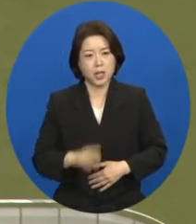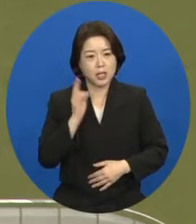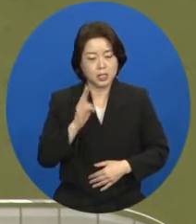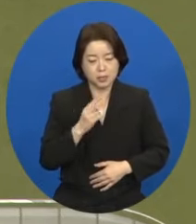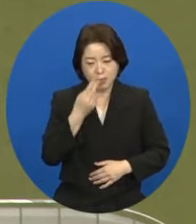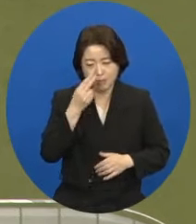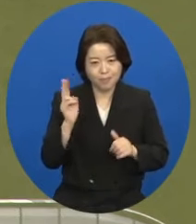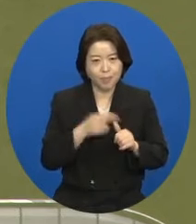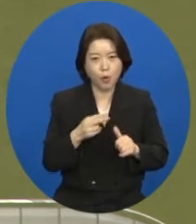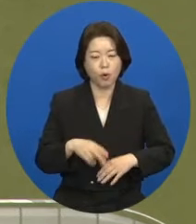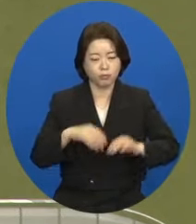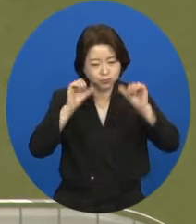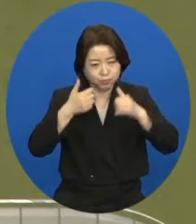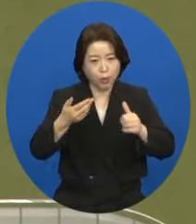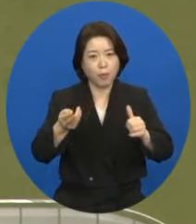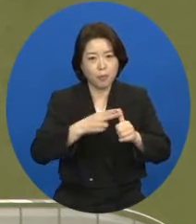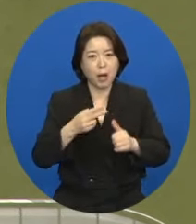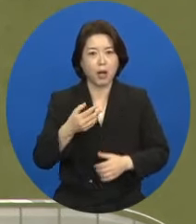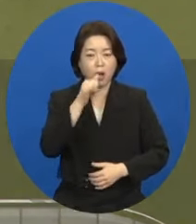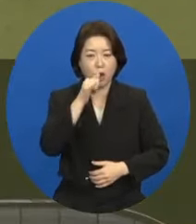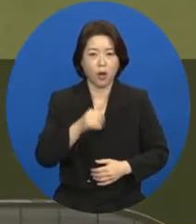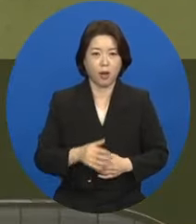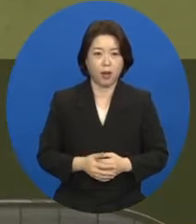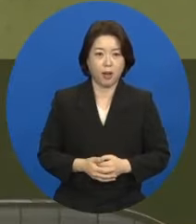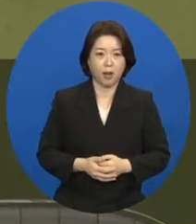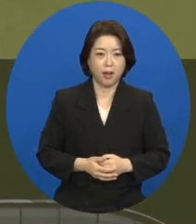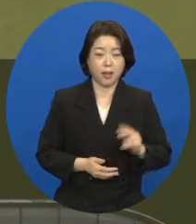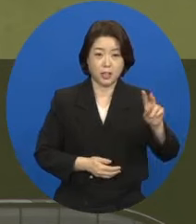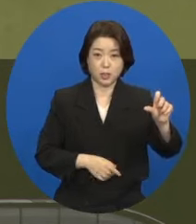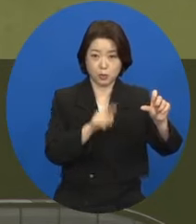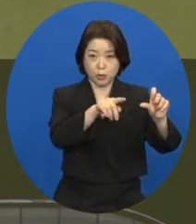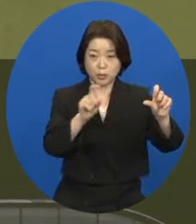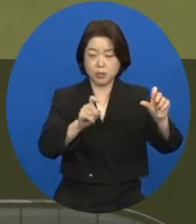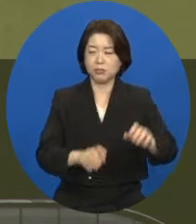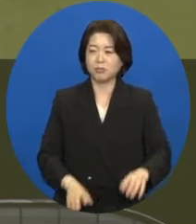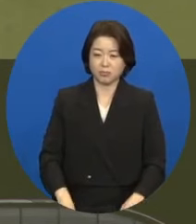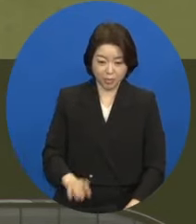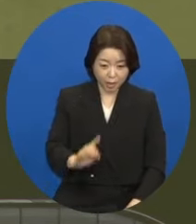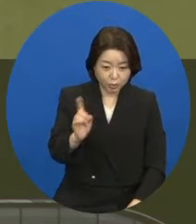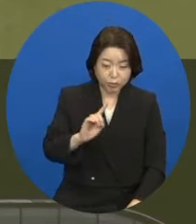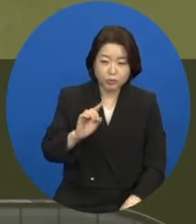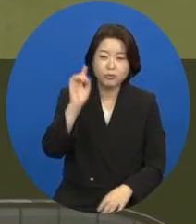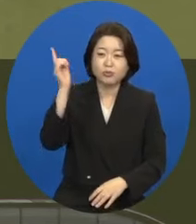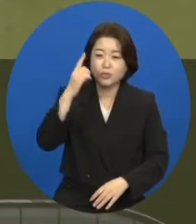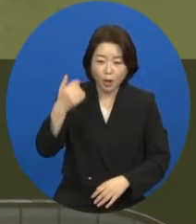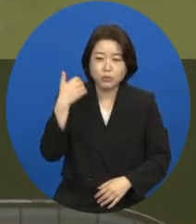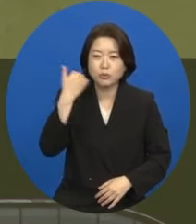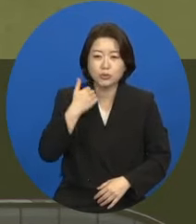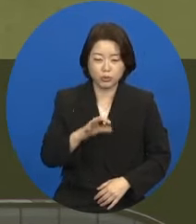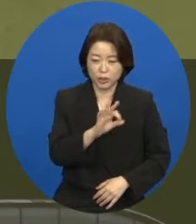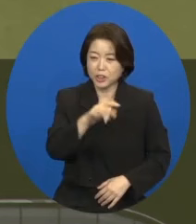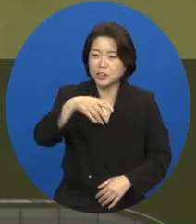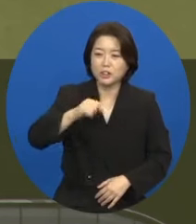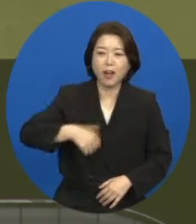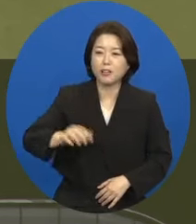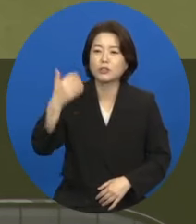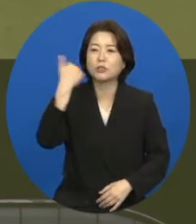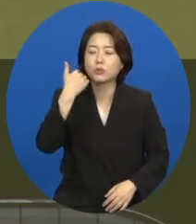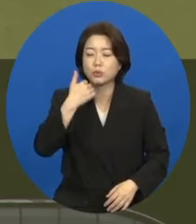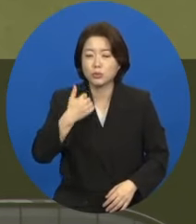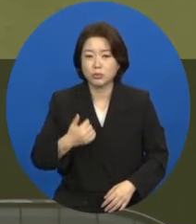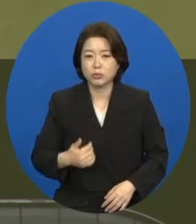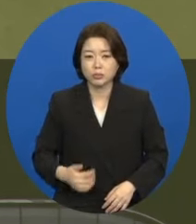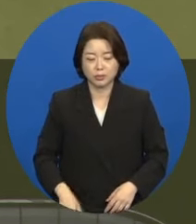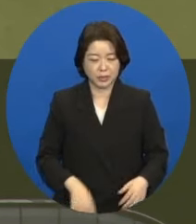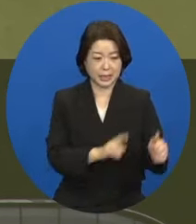조롱을 당합니다. 자, 10절에 나발이 뭐라고 하냐면 도대체 다윗이란 자가 누구며 이새의 아들이 누구냐? 분명히 알고